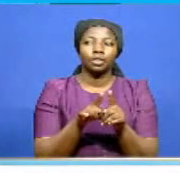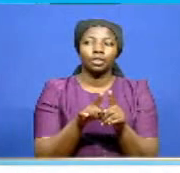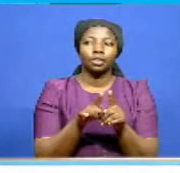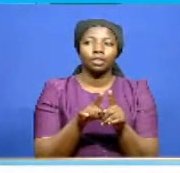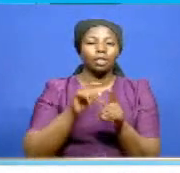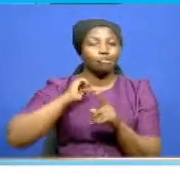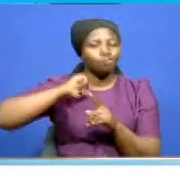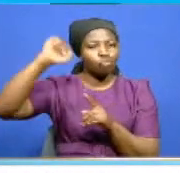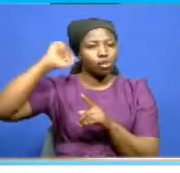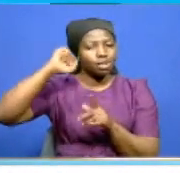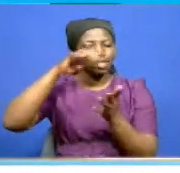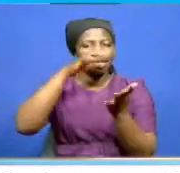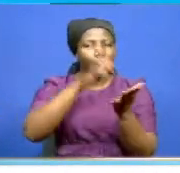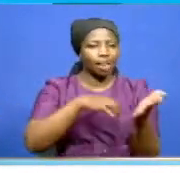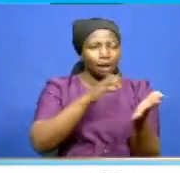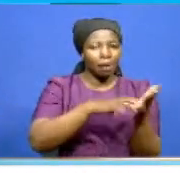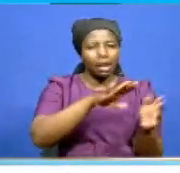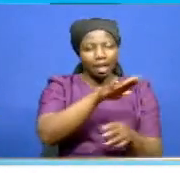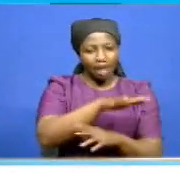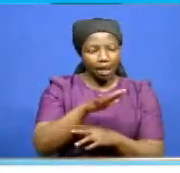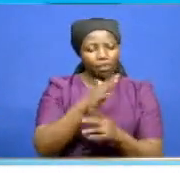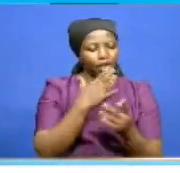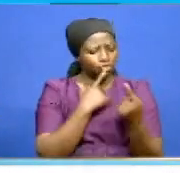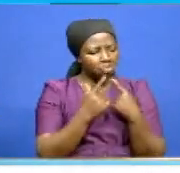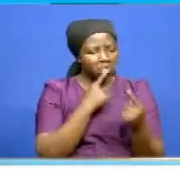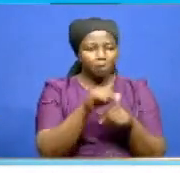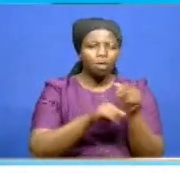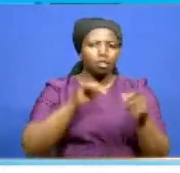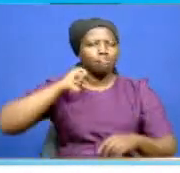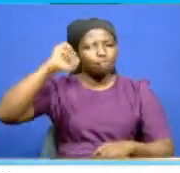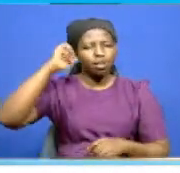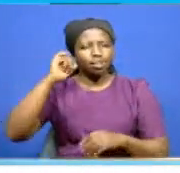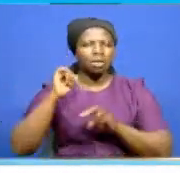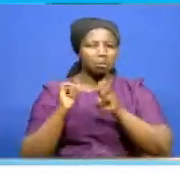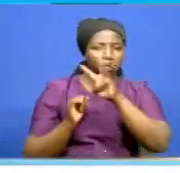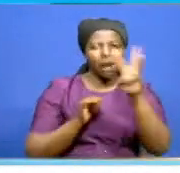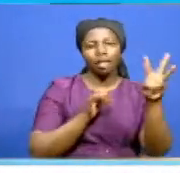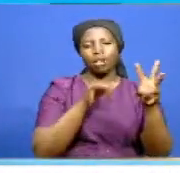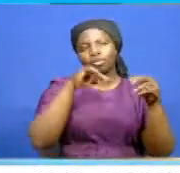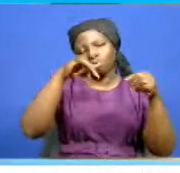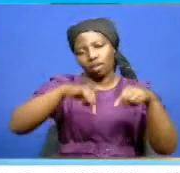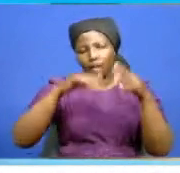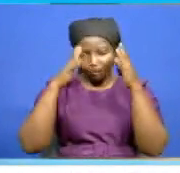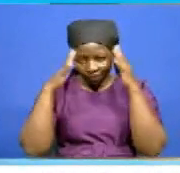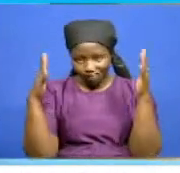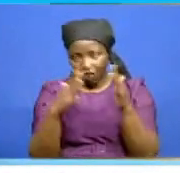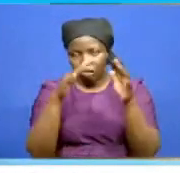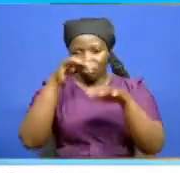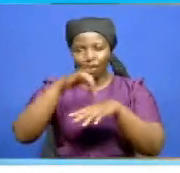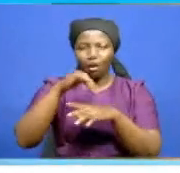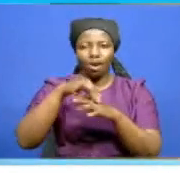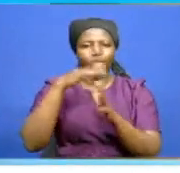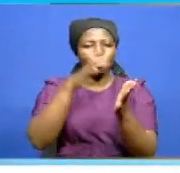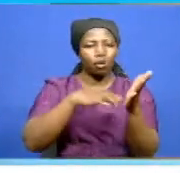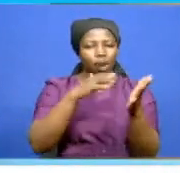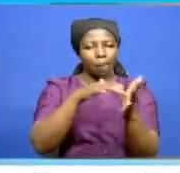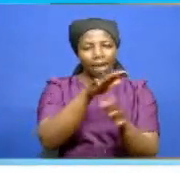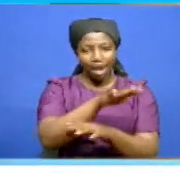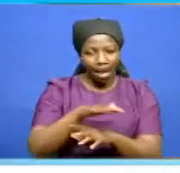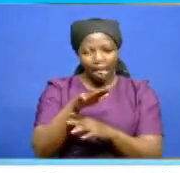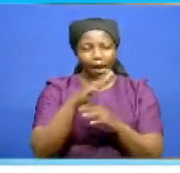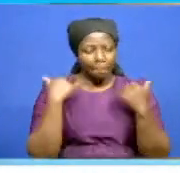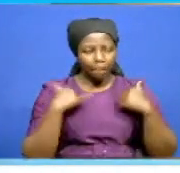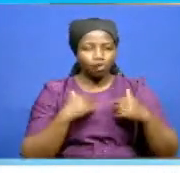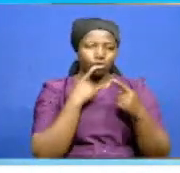eneo la Ukambani. Tumekuwa tukizungumzia kuhusiana siasa za eneo la magharibi, leo tutakuwa naangazia siasa za Ukambani, na tutakuwa napiga